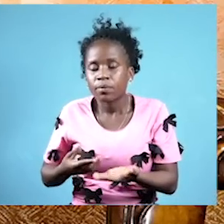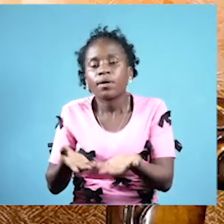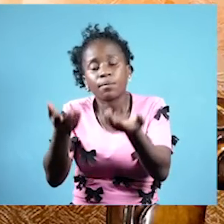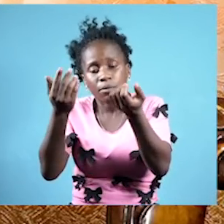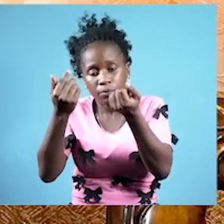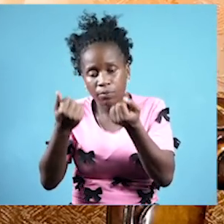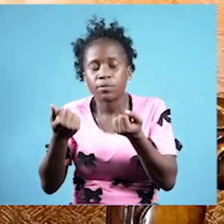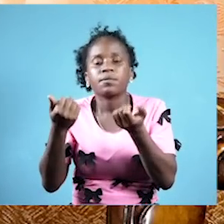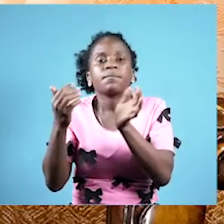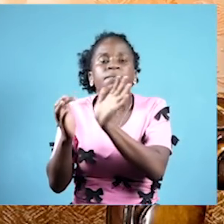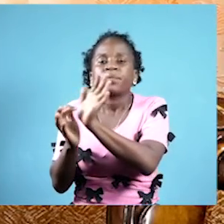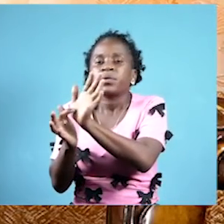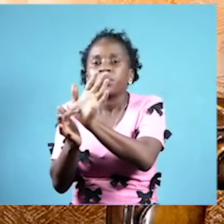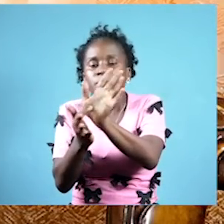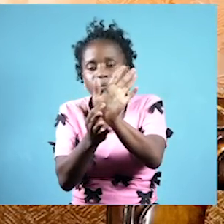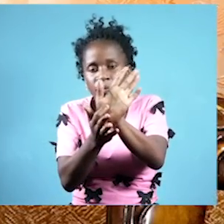ameweza